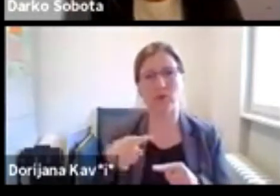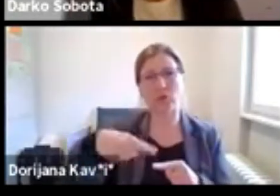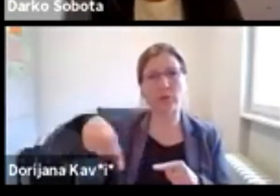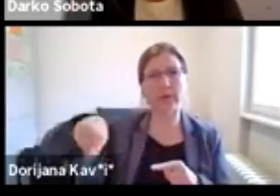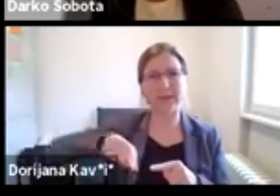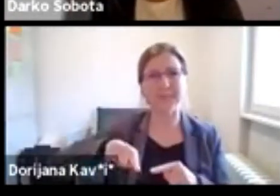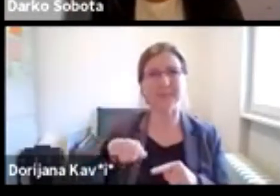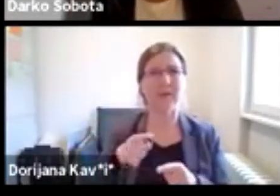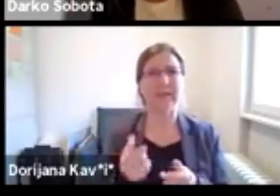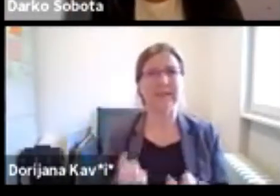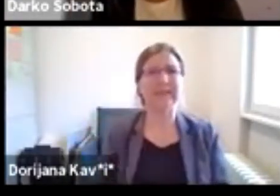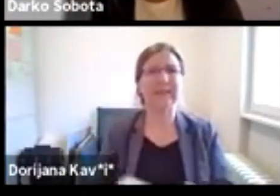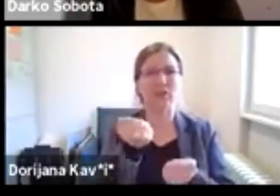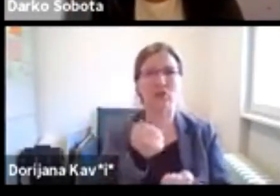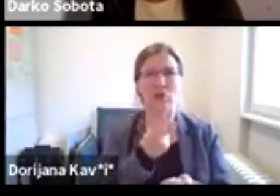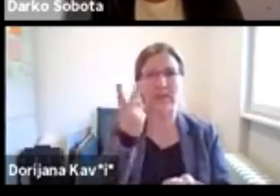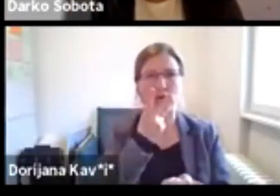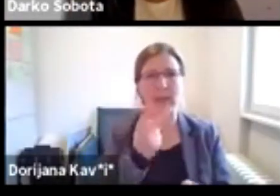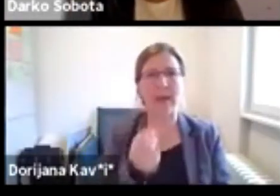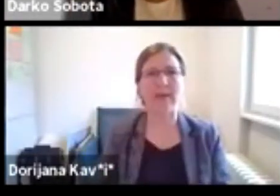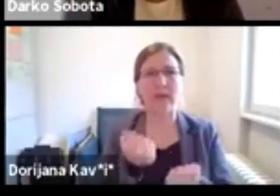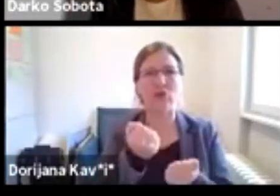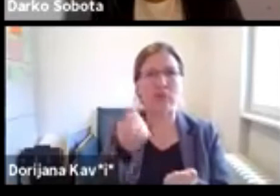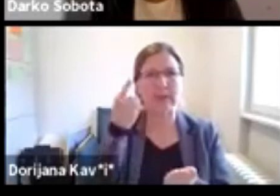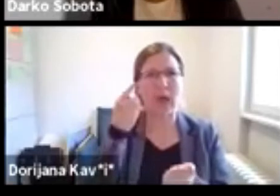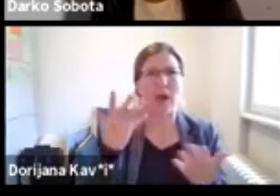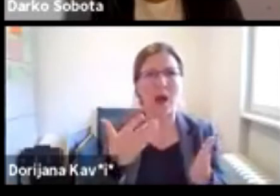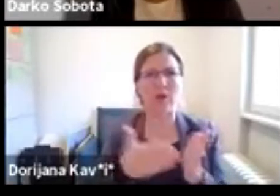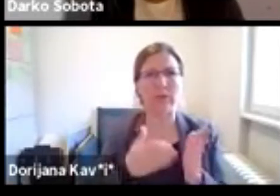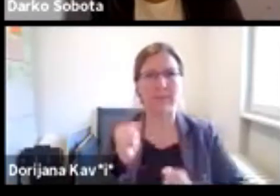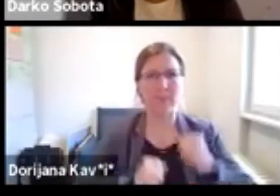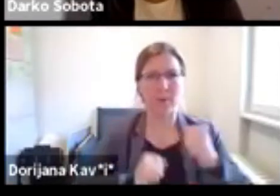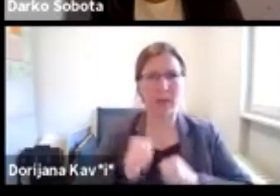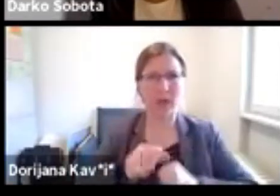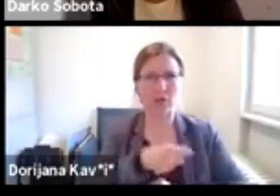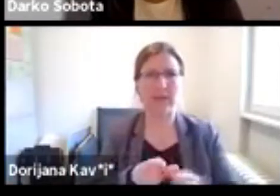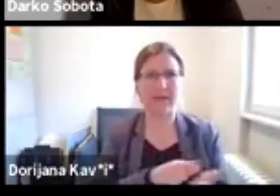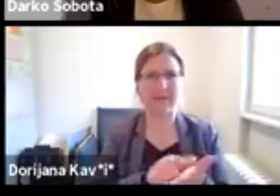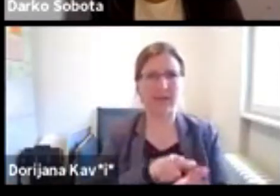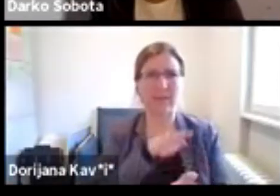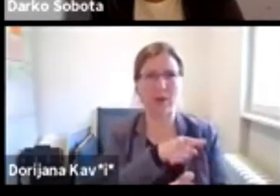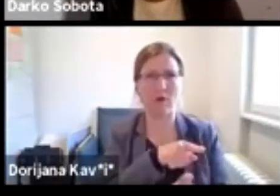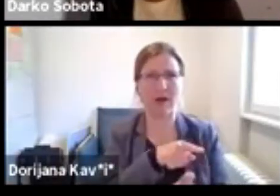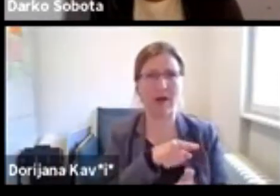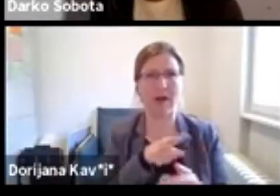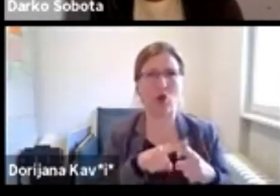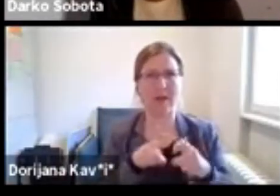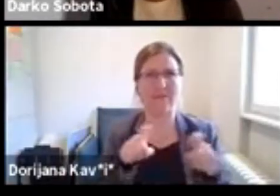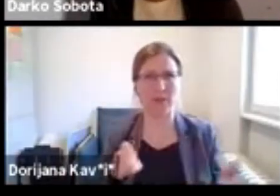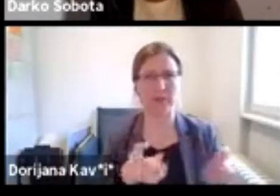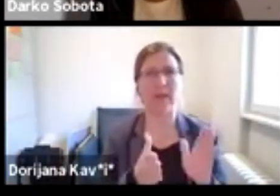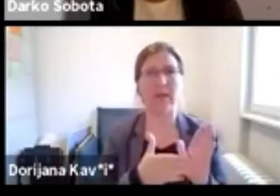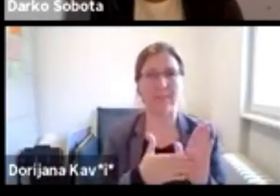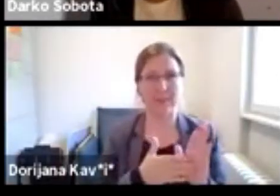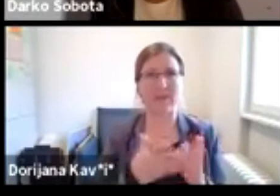neće uopće moći usvojiti aktivnosti mjera prevencije, mjera zaštite, recimo potpuno ispravno